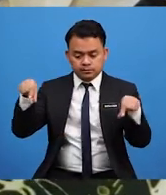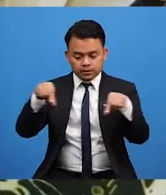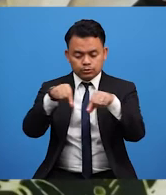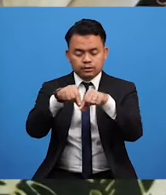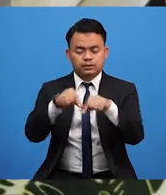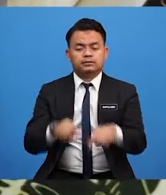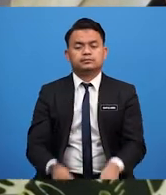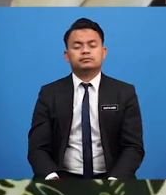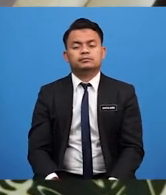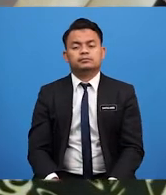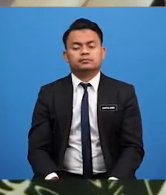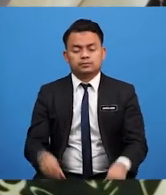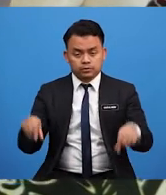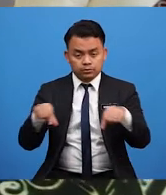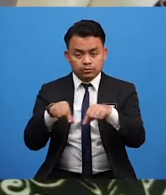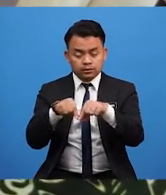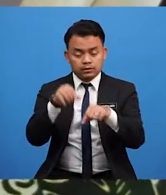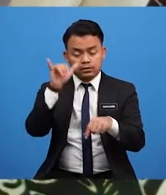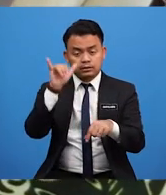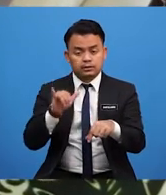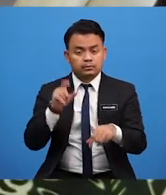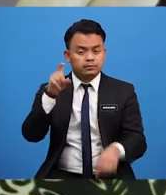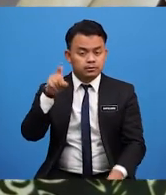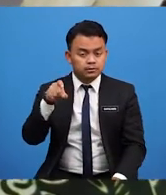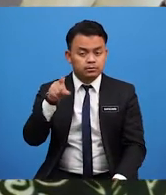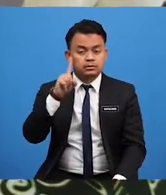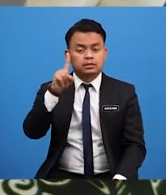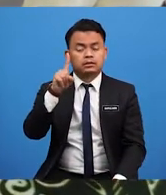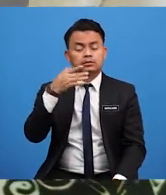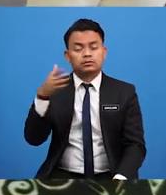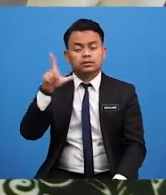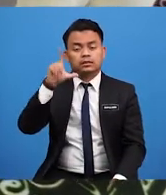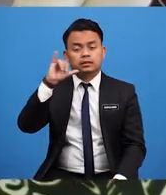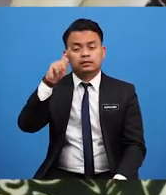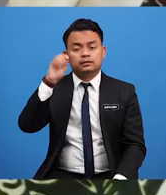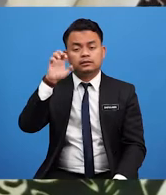Sukatan yang diperlukan adalah sebanyak 1 liter.